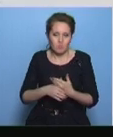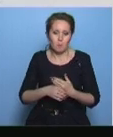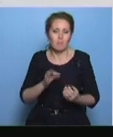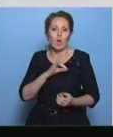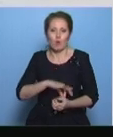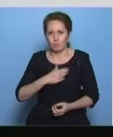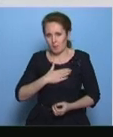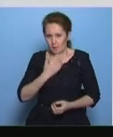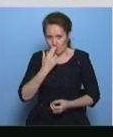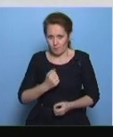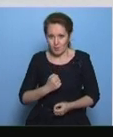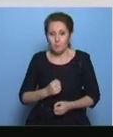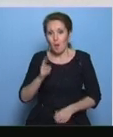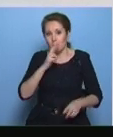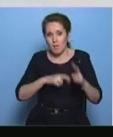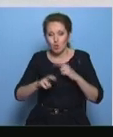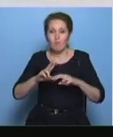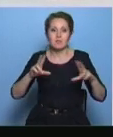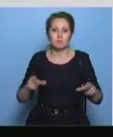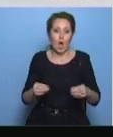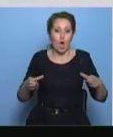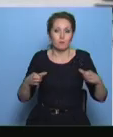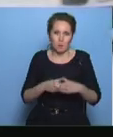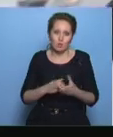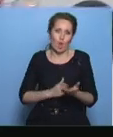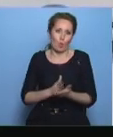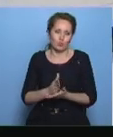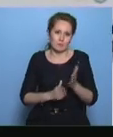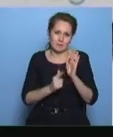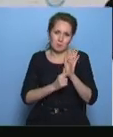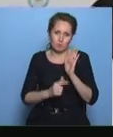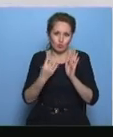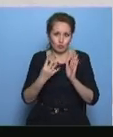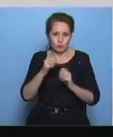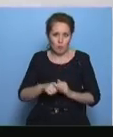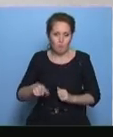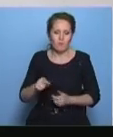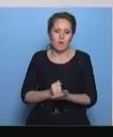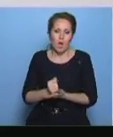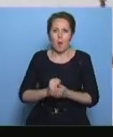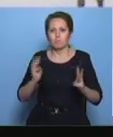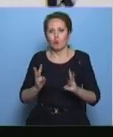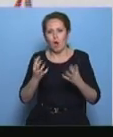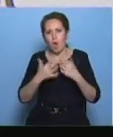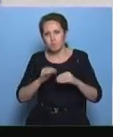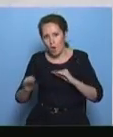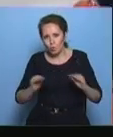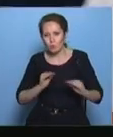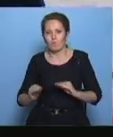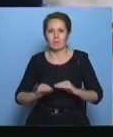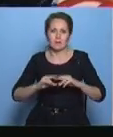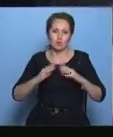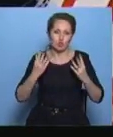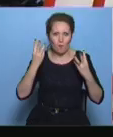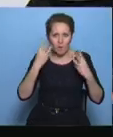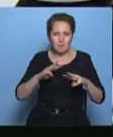да. Сейчас в поисково-спасательных отрядах несут службу 74 человека. В их арсенале пожарное оборудование, современные спасательные